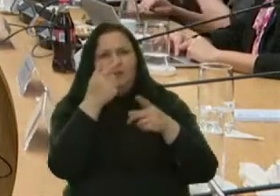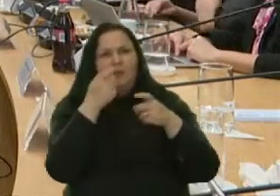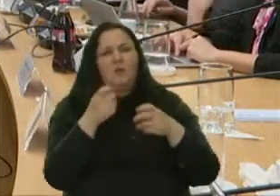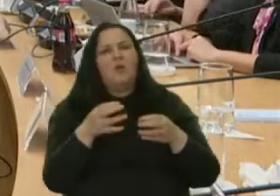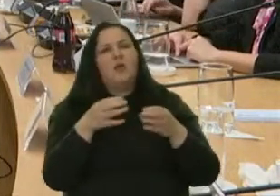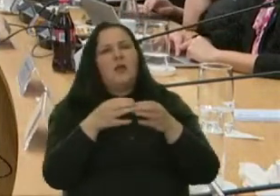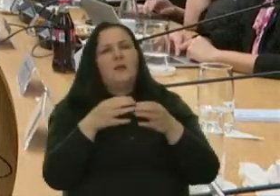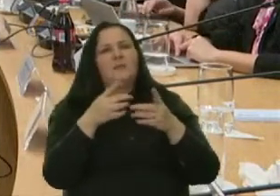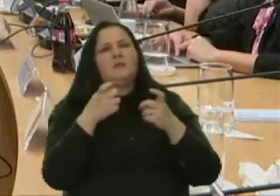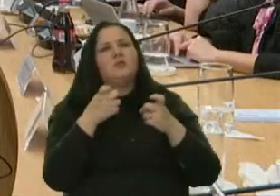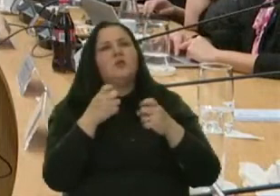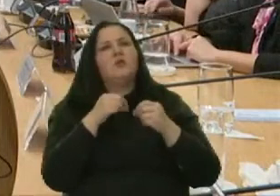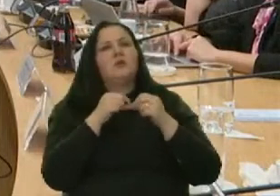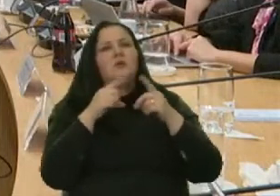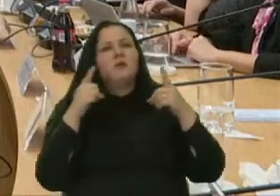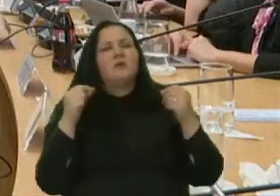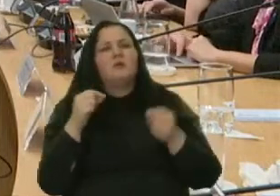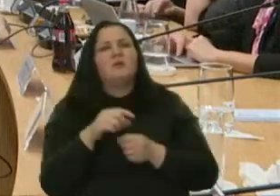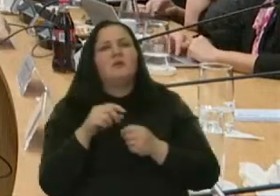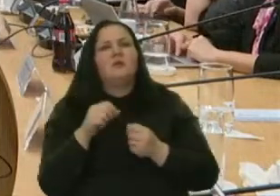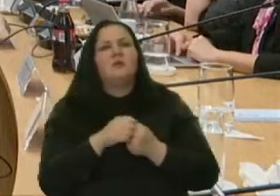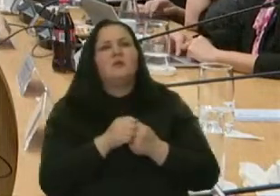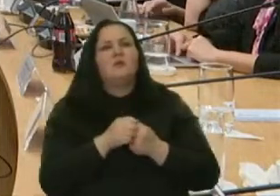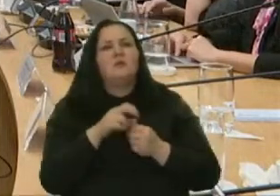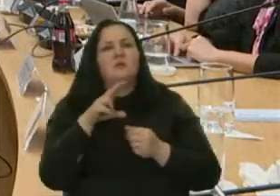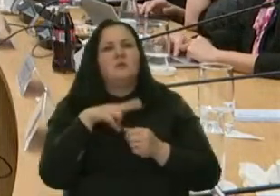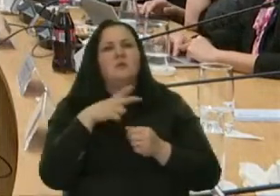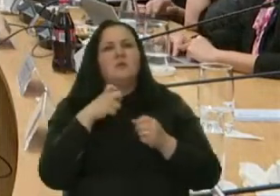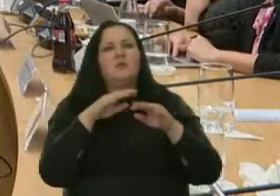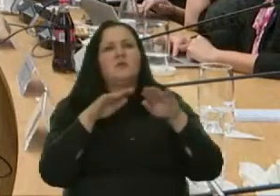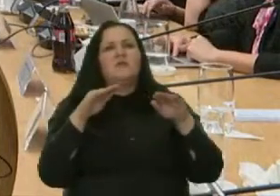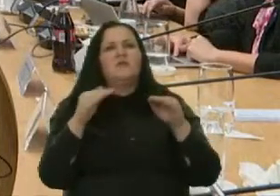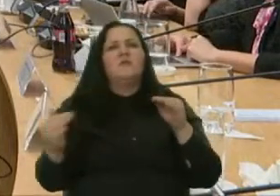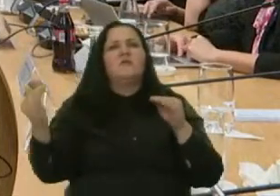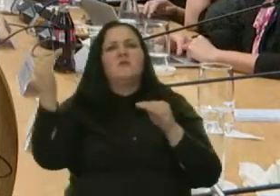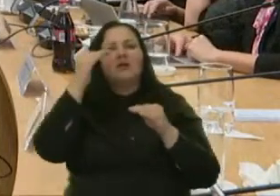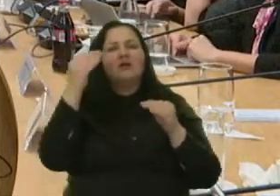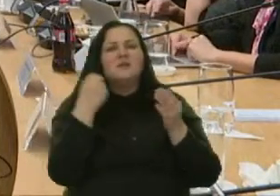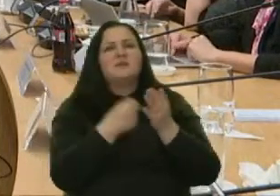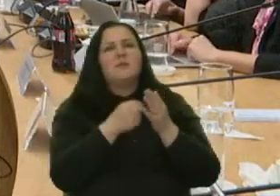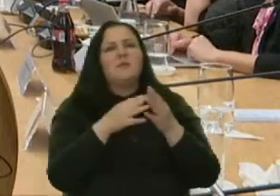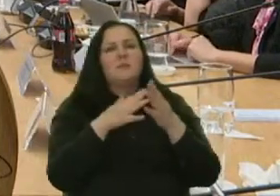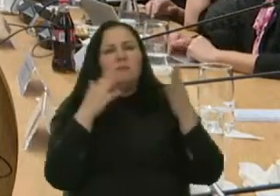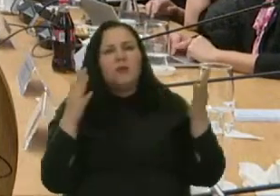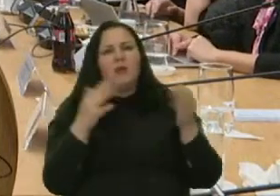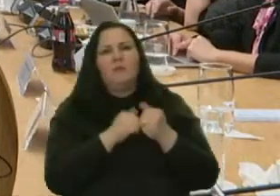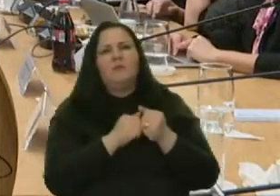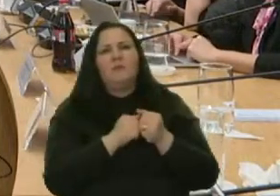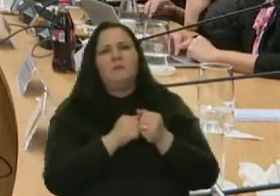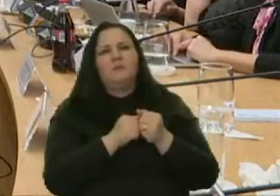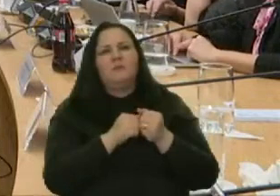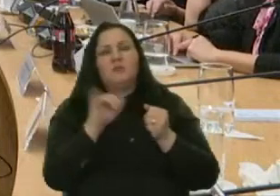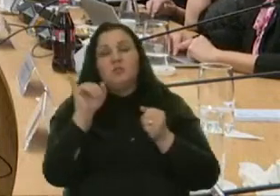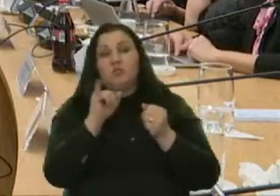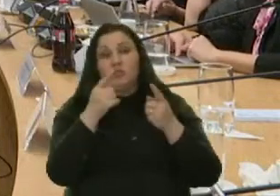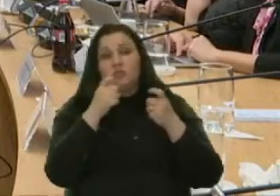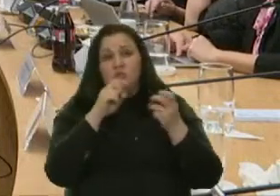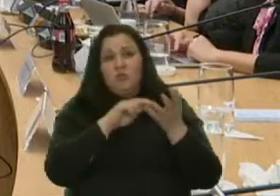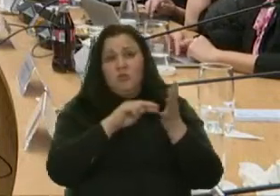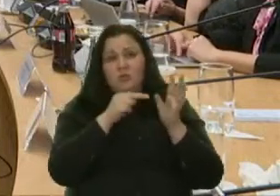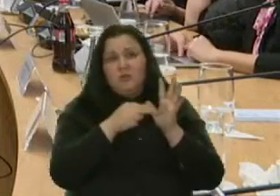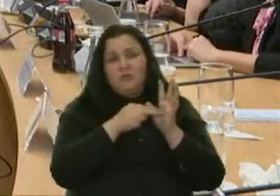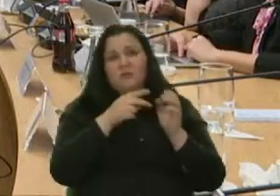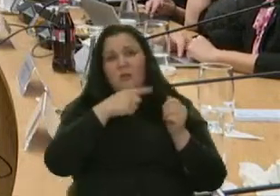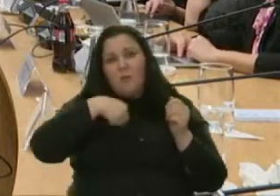cabinet dintr o grădiniță să aibă un nivel salarial mai mare așa a fost până acum în în cei care erau din sistemul nostru